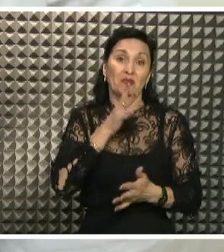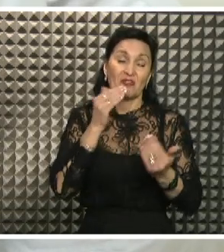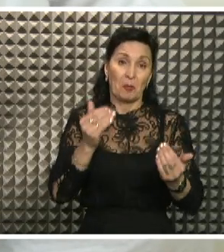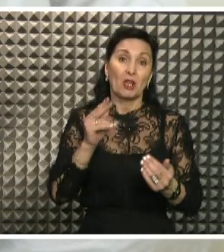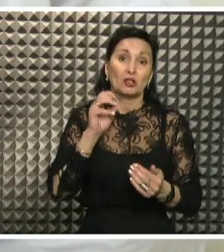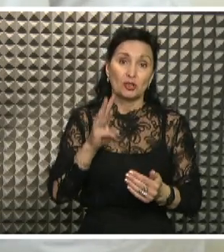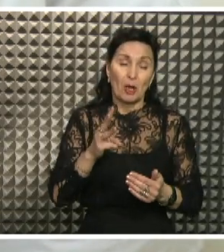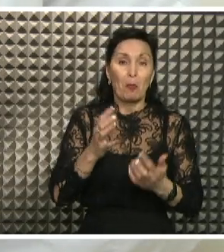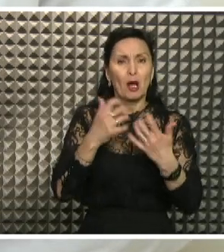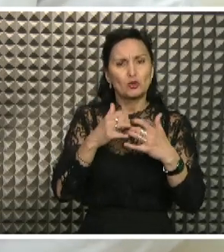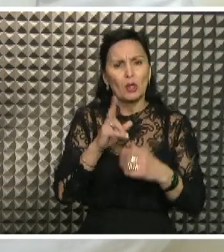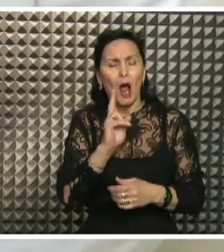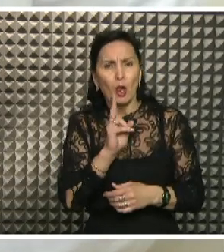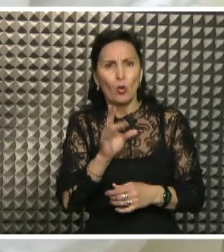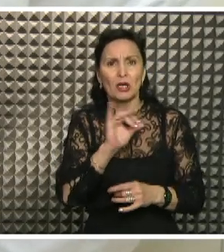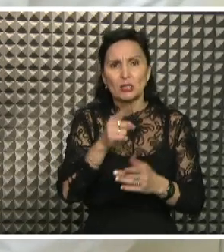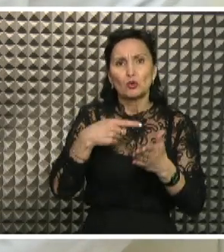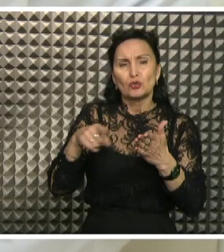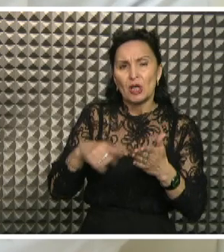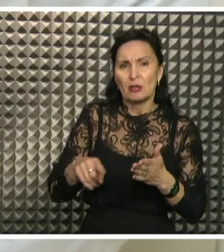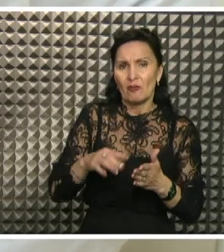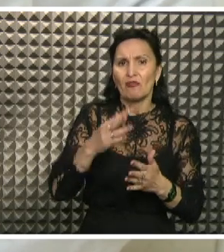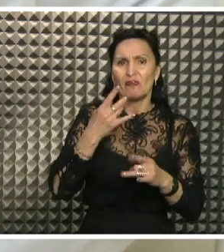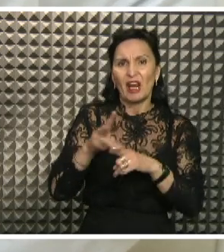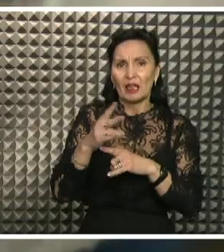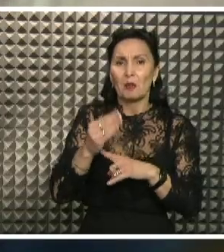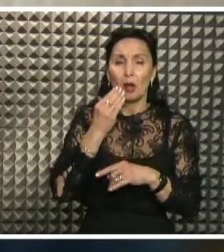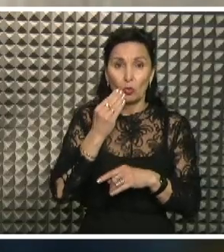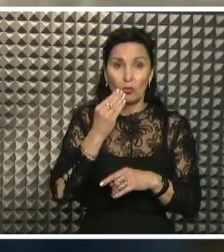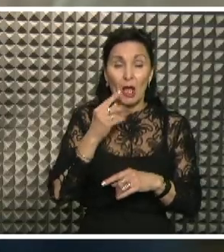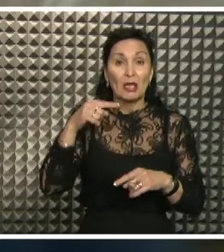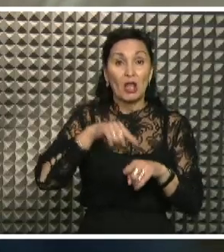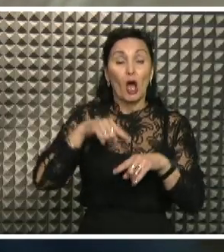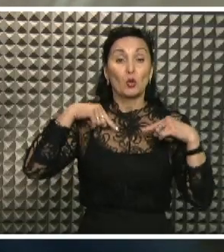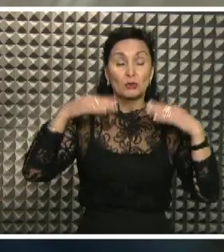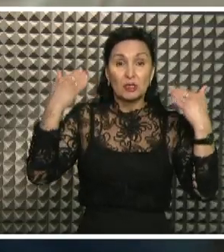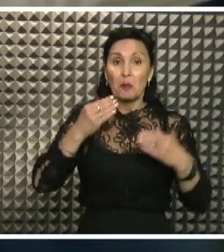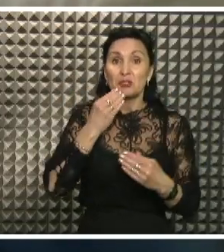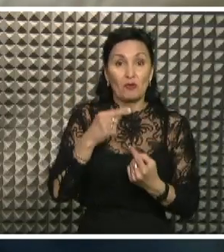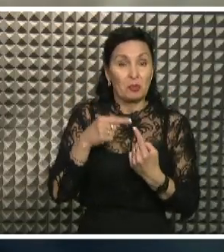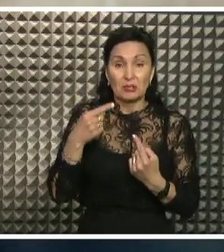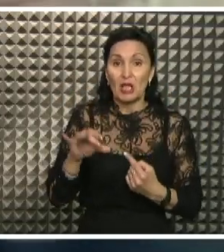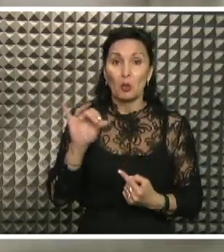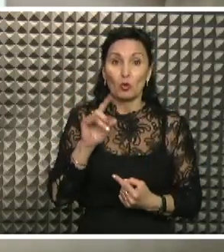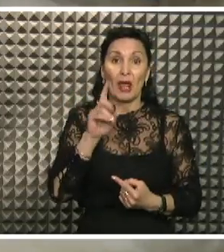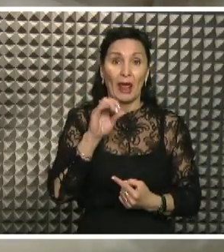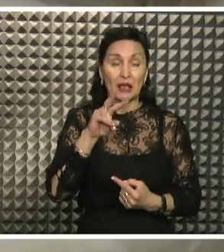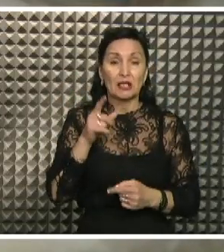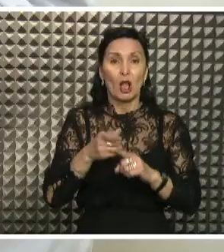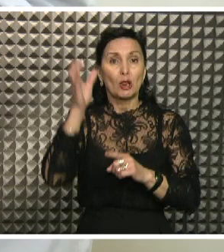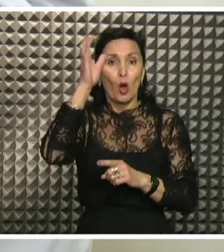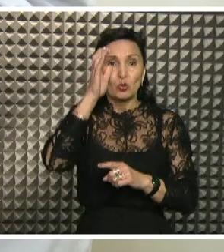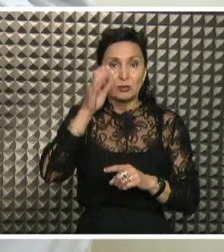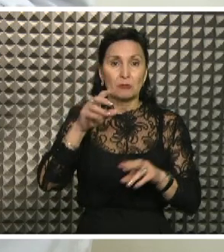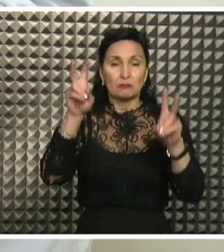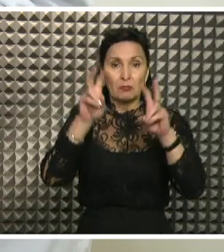чем подсчет калорий и исключение из рациона вредных продуктов наобум. Диагностика пищевой непереносимости ImmunoHealth – это научный метод на